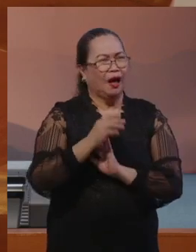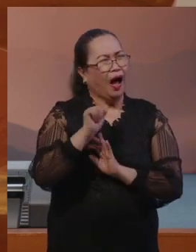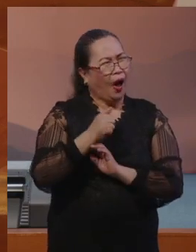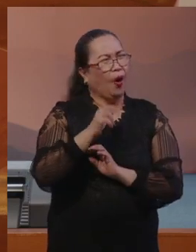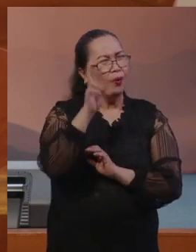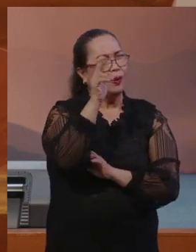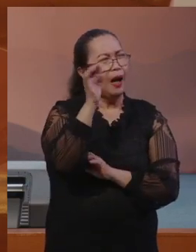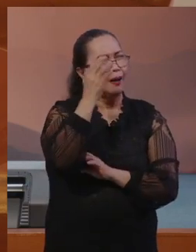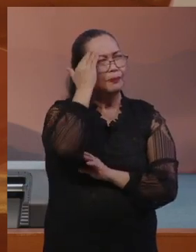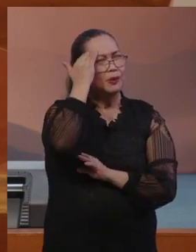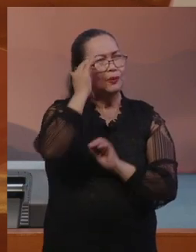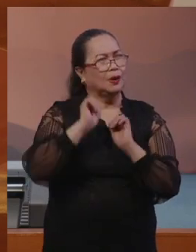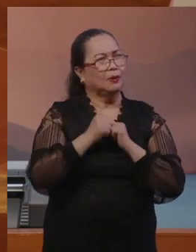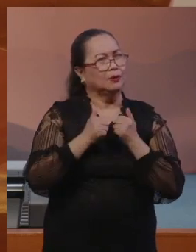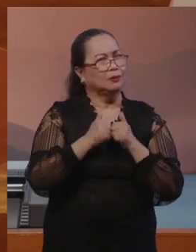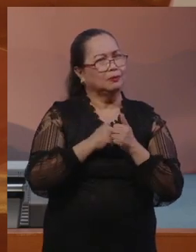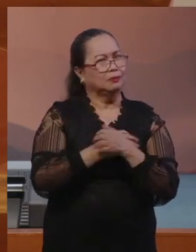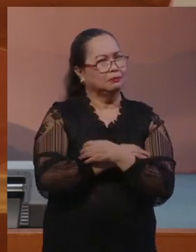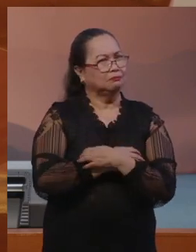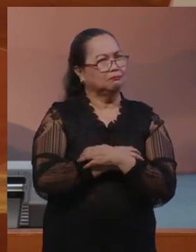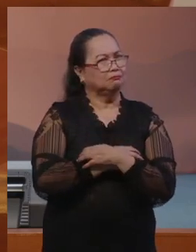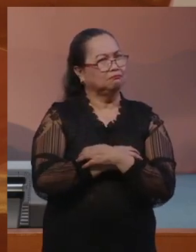yun?